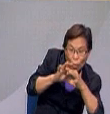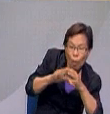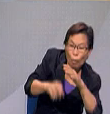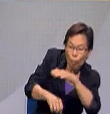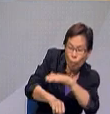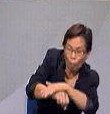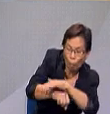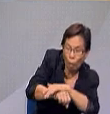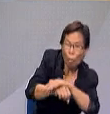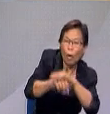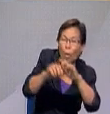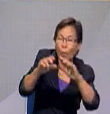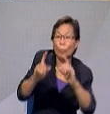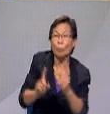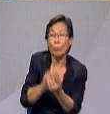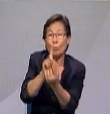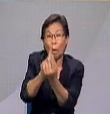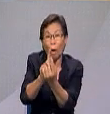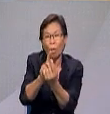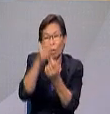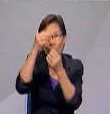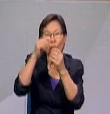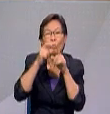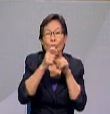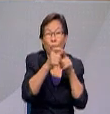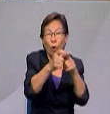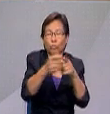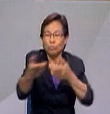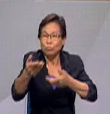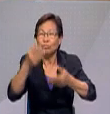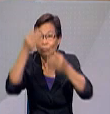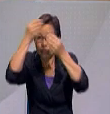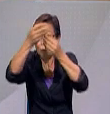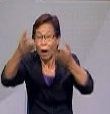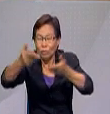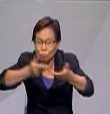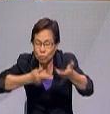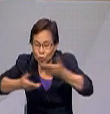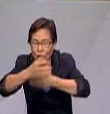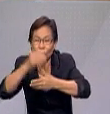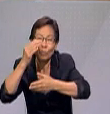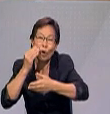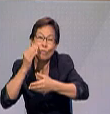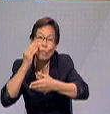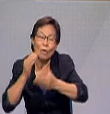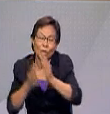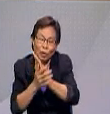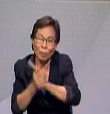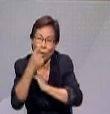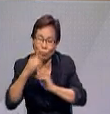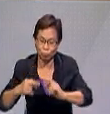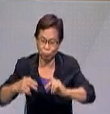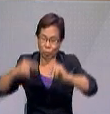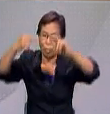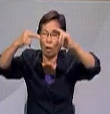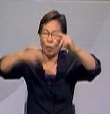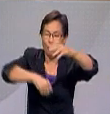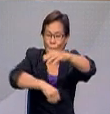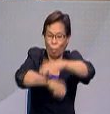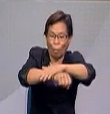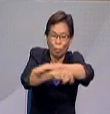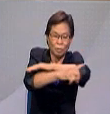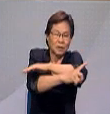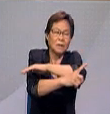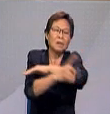sepak. Perjumpaan ini turut merangkumi informasi berkaitan pertukaran maklumat, pengalaman dan kemahiran bagi meningkatkan tahap Liga Bola Sepak